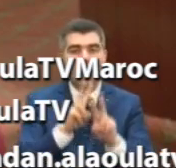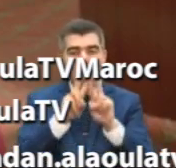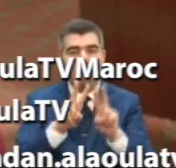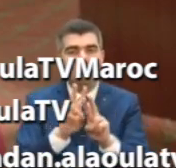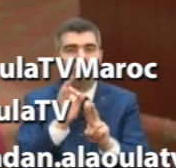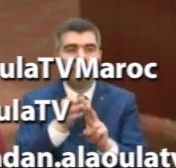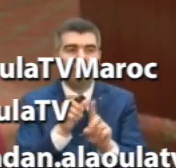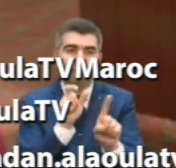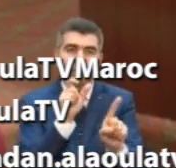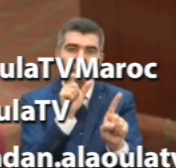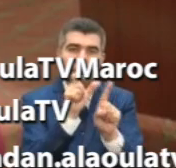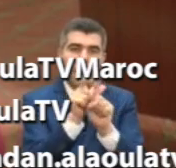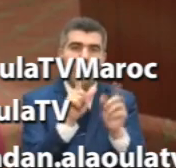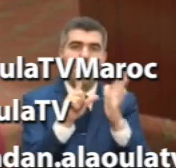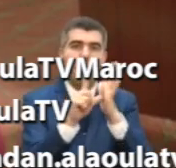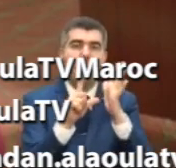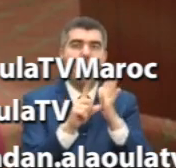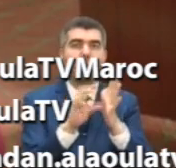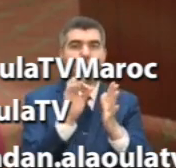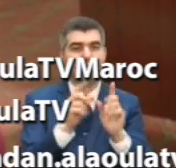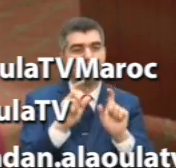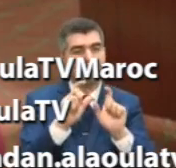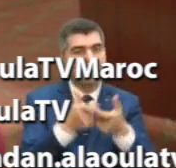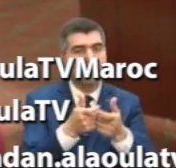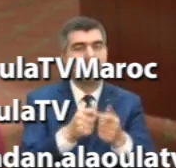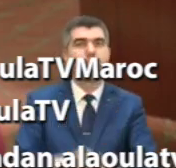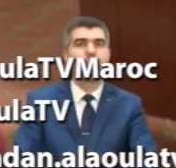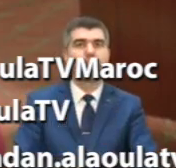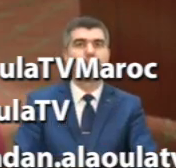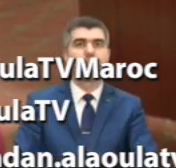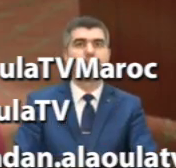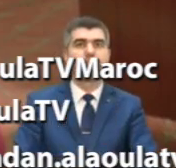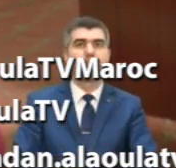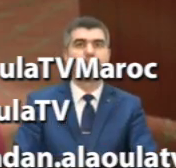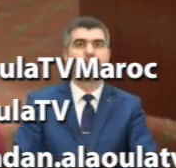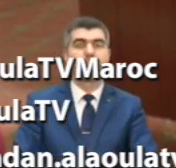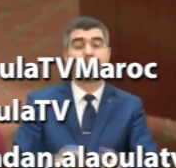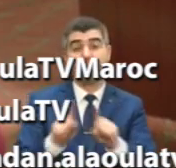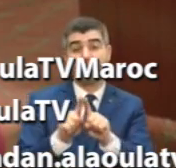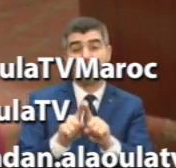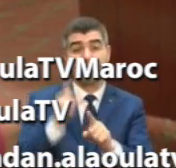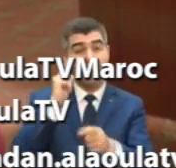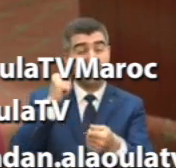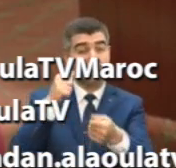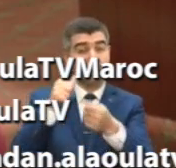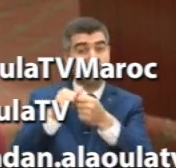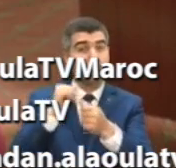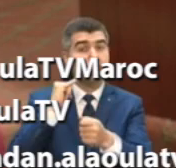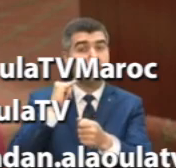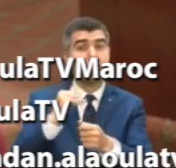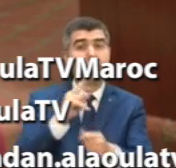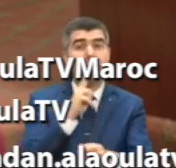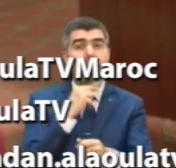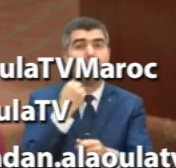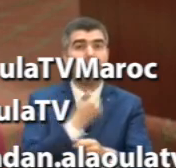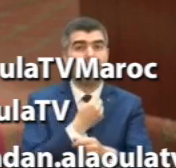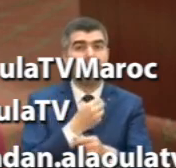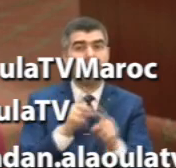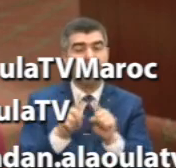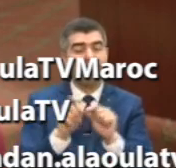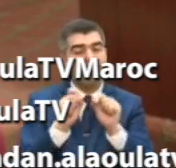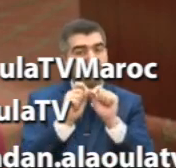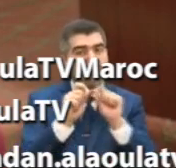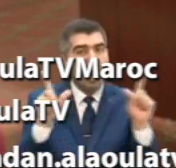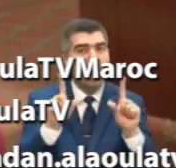والقانون سيجد مدى. ولكن في نفس الوقت لابد أن نستحضر أن الحكومة واعية